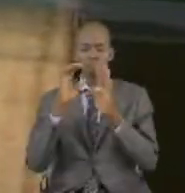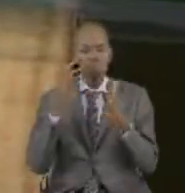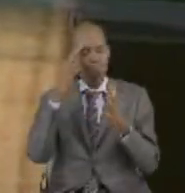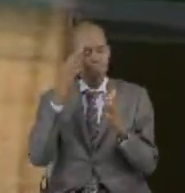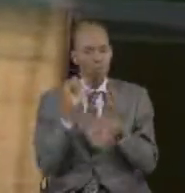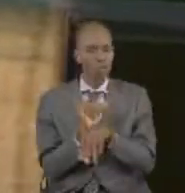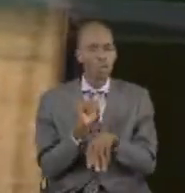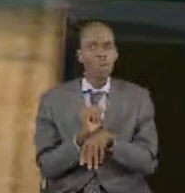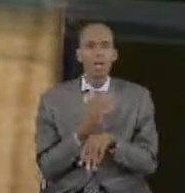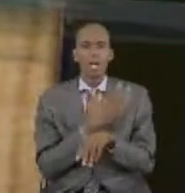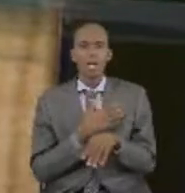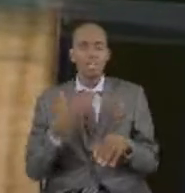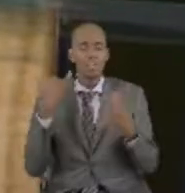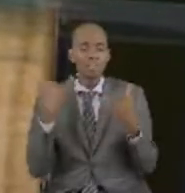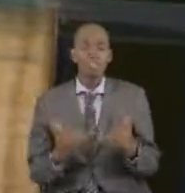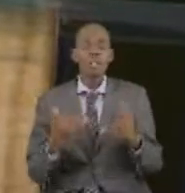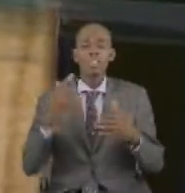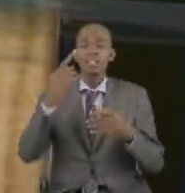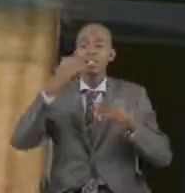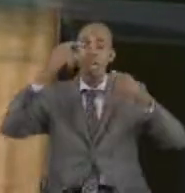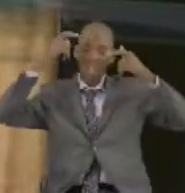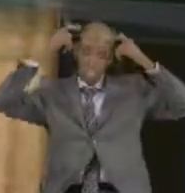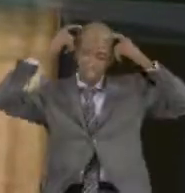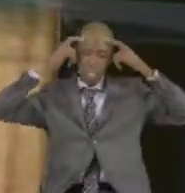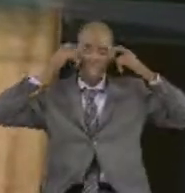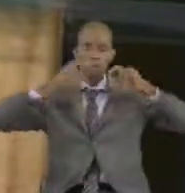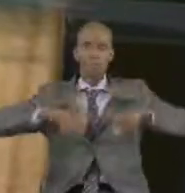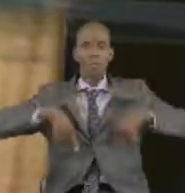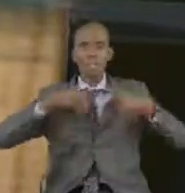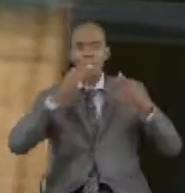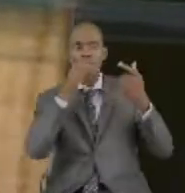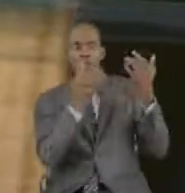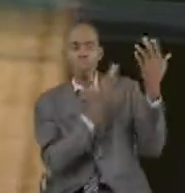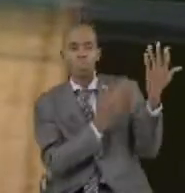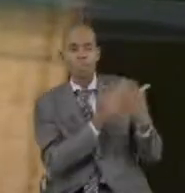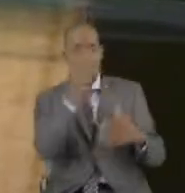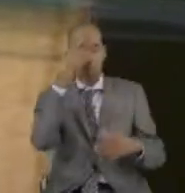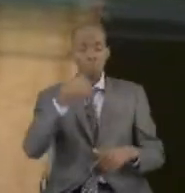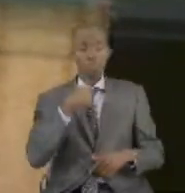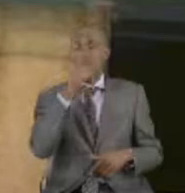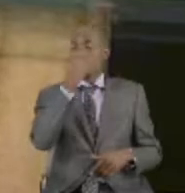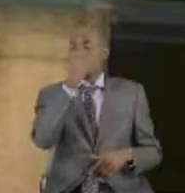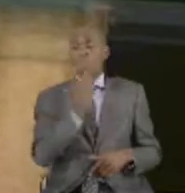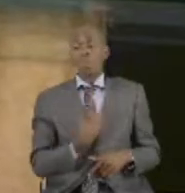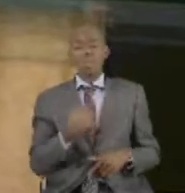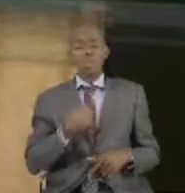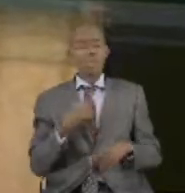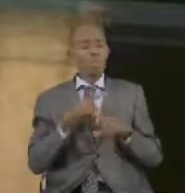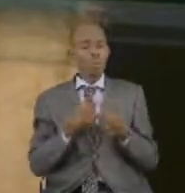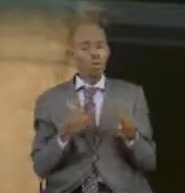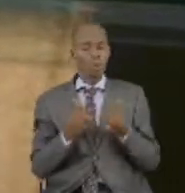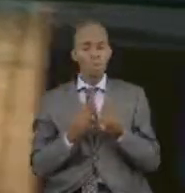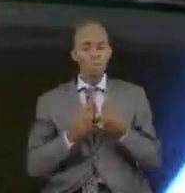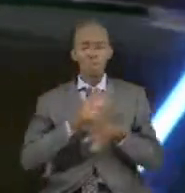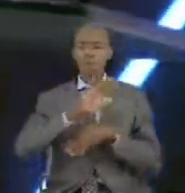la couronne de la vie mais réservé et pas seulement moi mais à tous ceux qui auraient